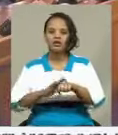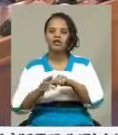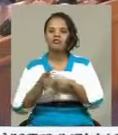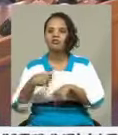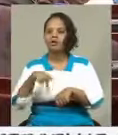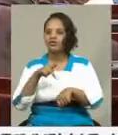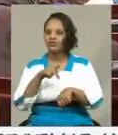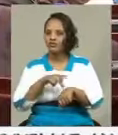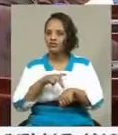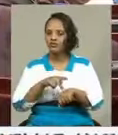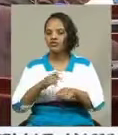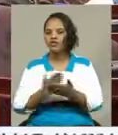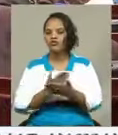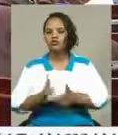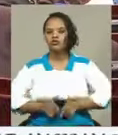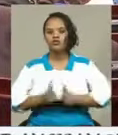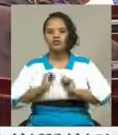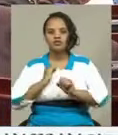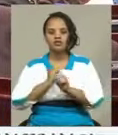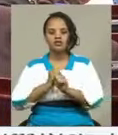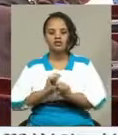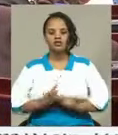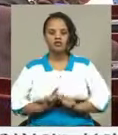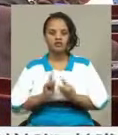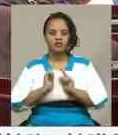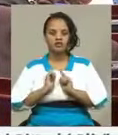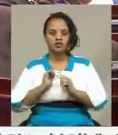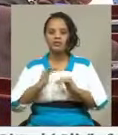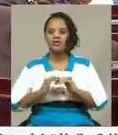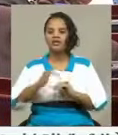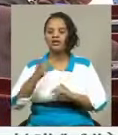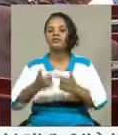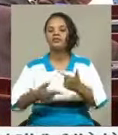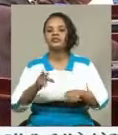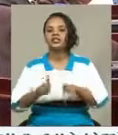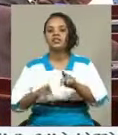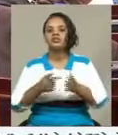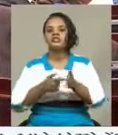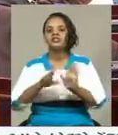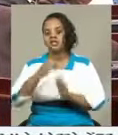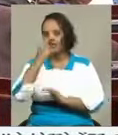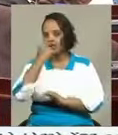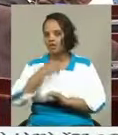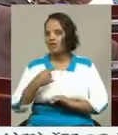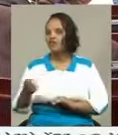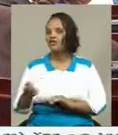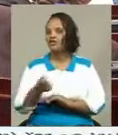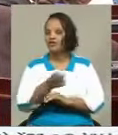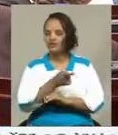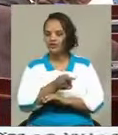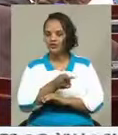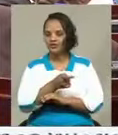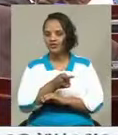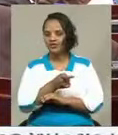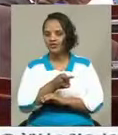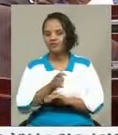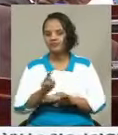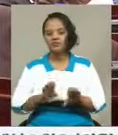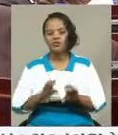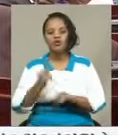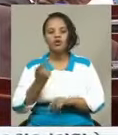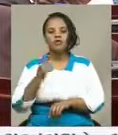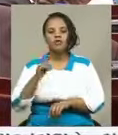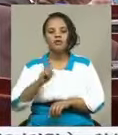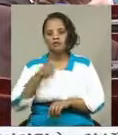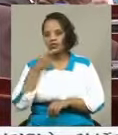የላቀ ተሳትፎ እንዲኖራቸው መስራት ይገባል ብለዋል። በተለይም ሂደቱ ለህዝብ ግልጽና ታማኒ እንዲሆን የሚያስችሉ አሰራሮችን መዘርጋት